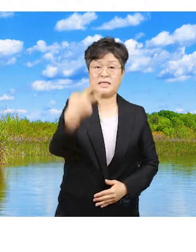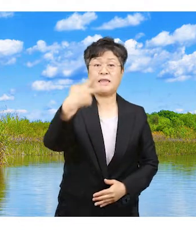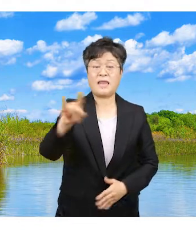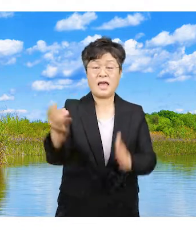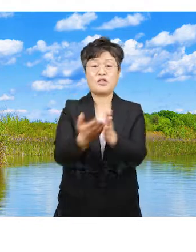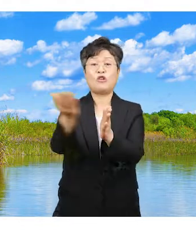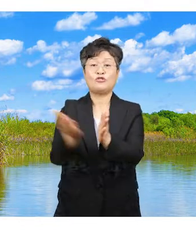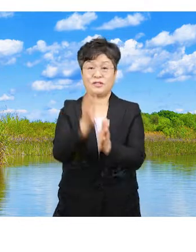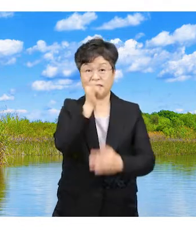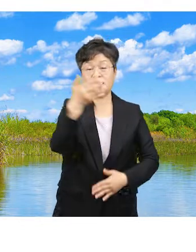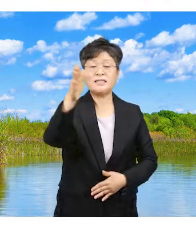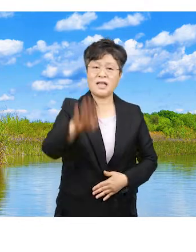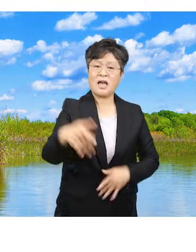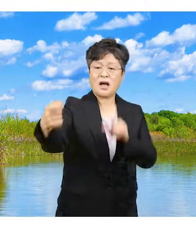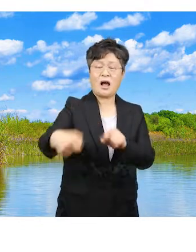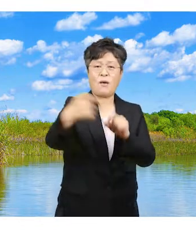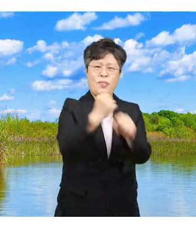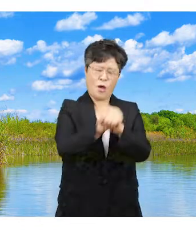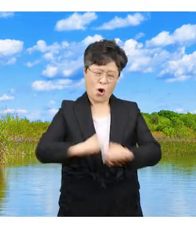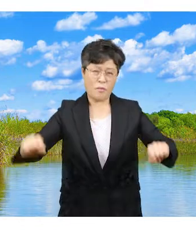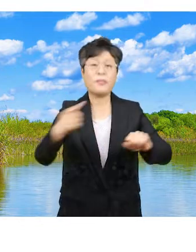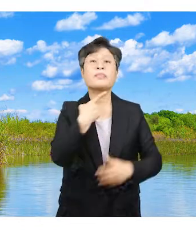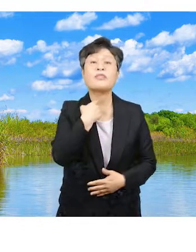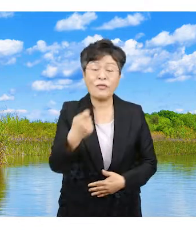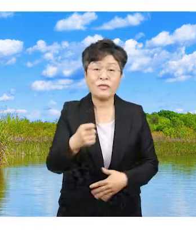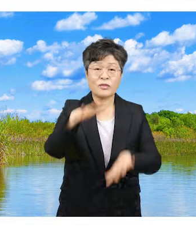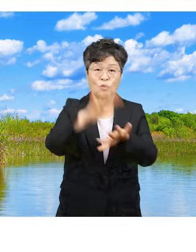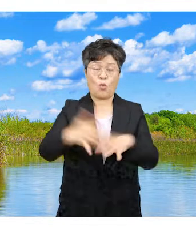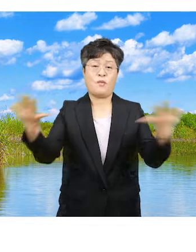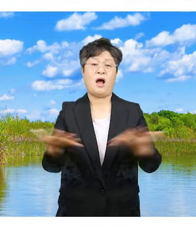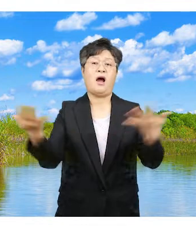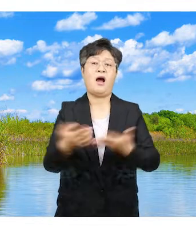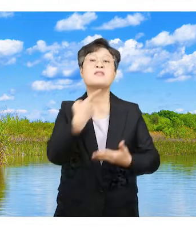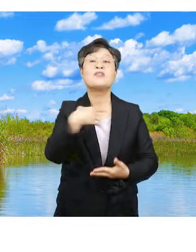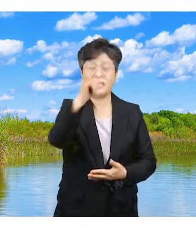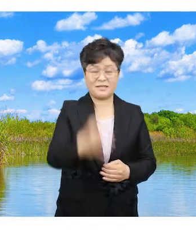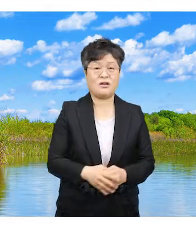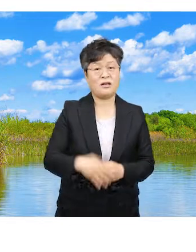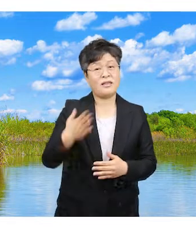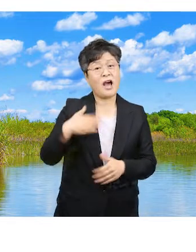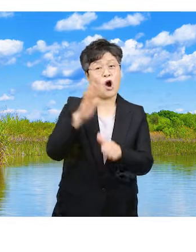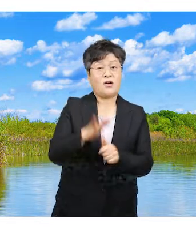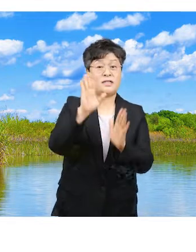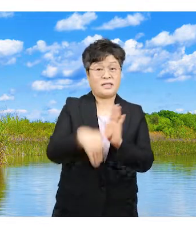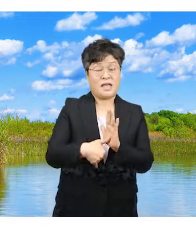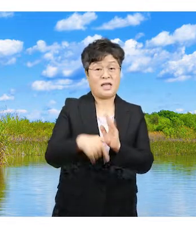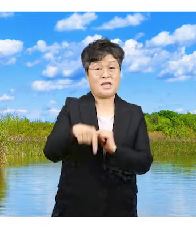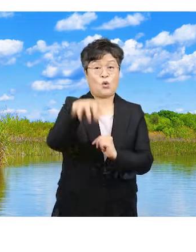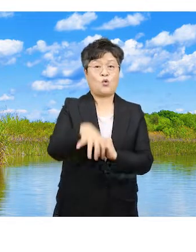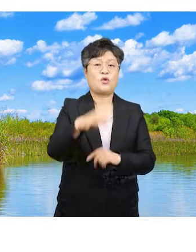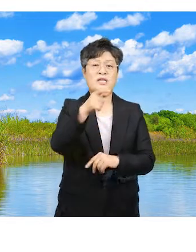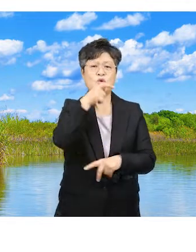이 일대는 엄청나게 넓었던 그 농경지였었답니다. 제가 어려서 이 지역은 다